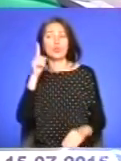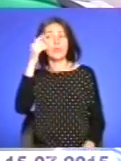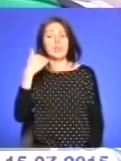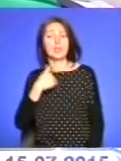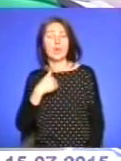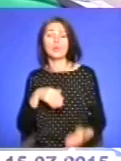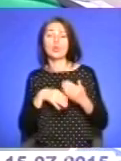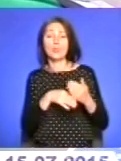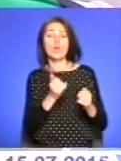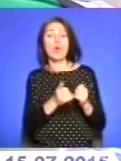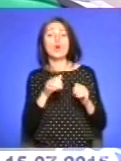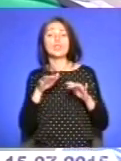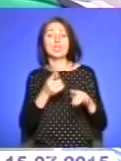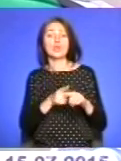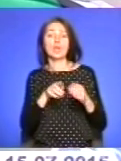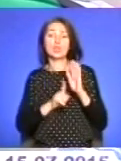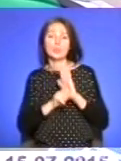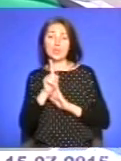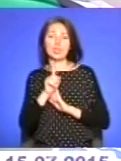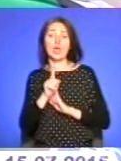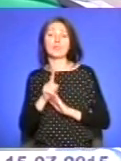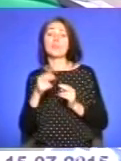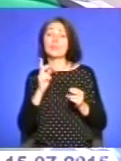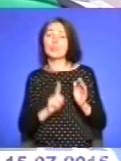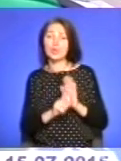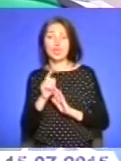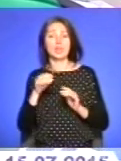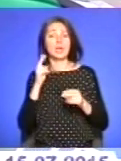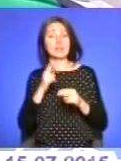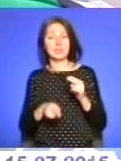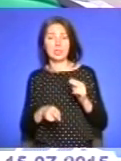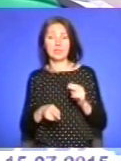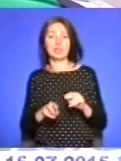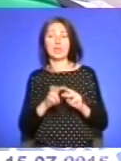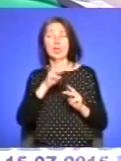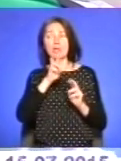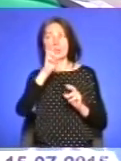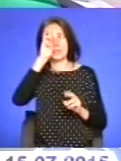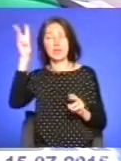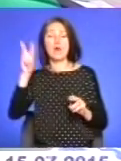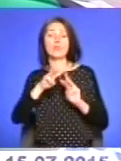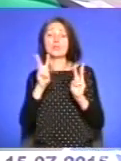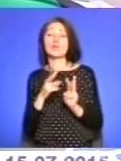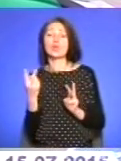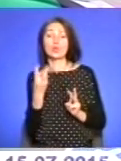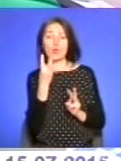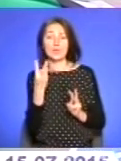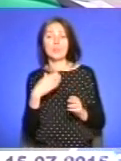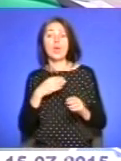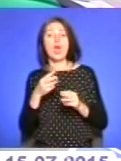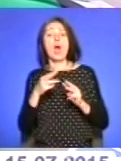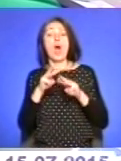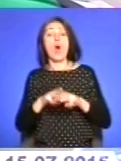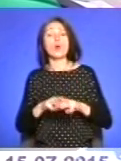кожне діло, яке ми розпочинаємо зачати і довершити на славу Пресвятої Троїці. Ми освячуємо, щоб вже тоді